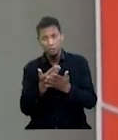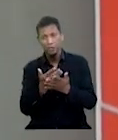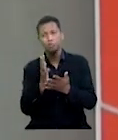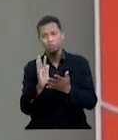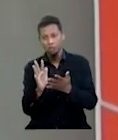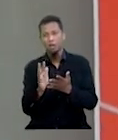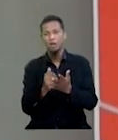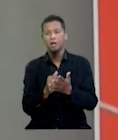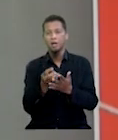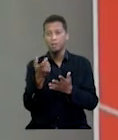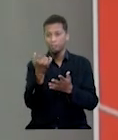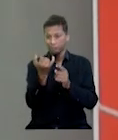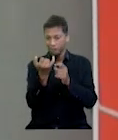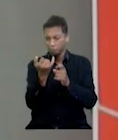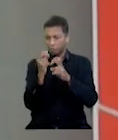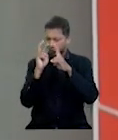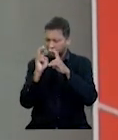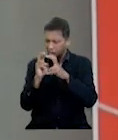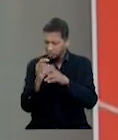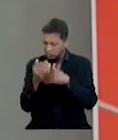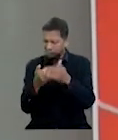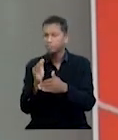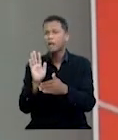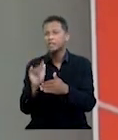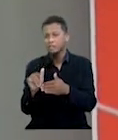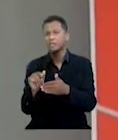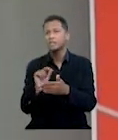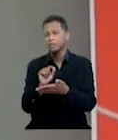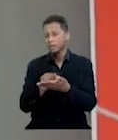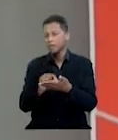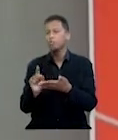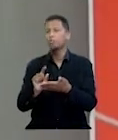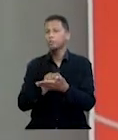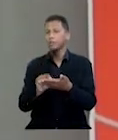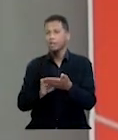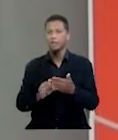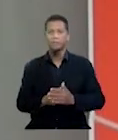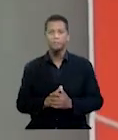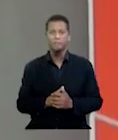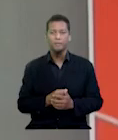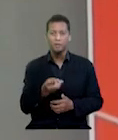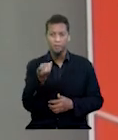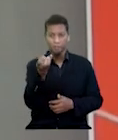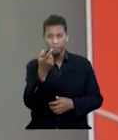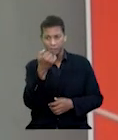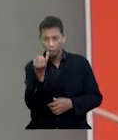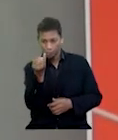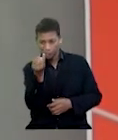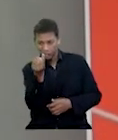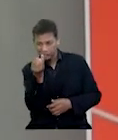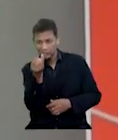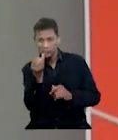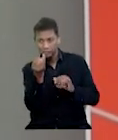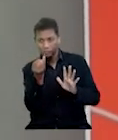berproses, tentunya syarat administrasi harus dipenuhi. Tapi itu dipastikan peluru, Pak? Belum, bukan saya bisa yang